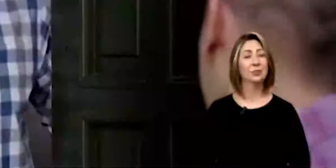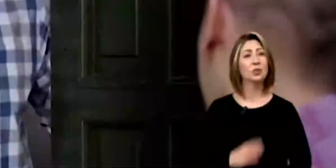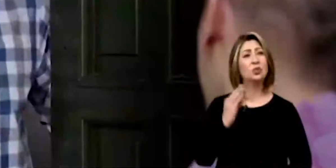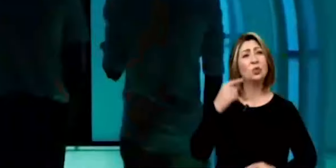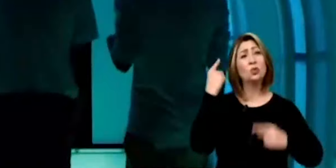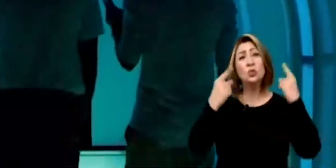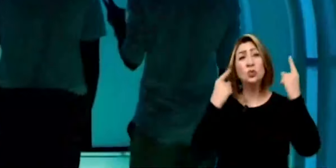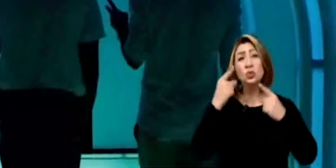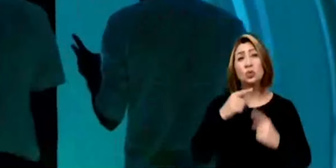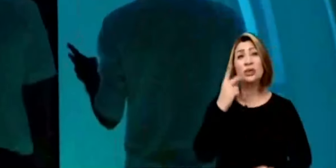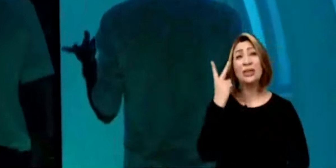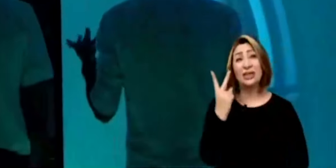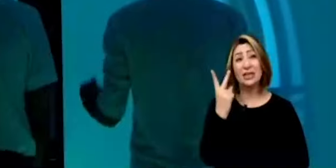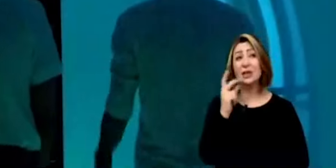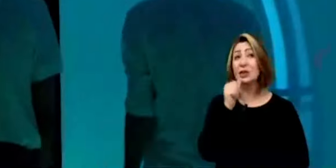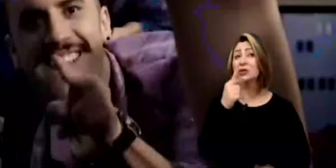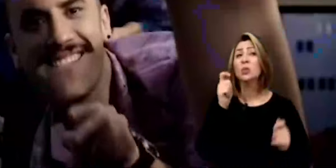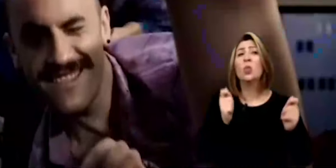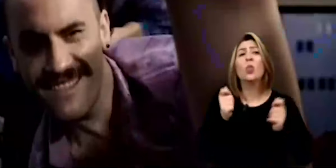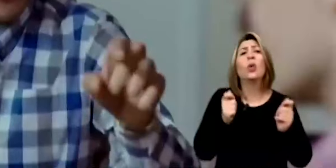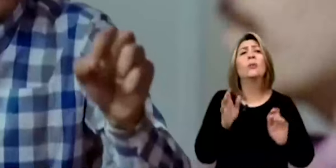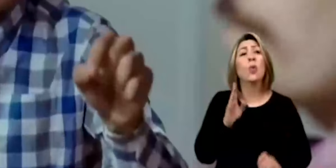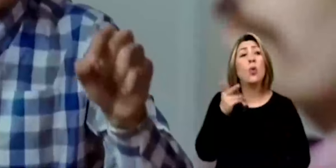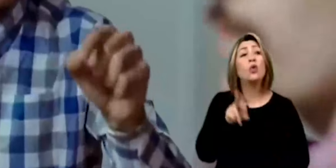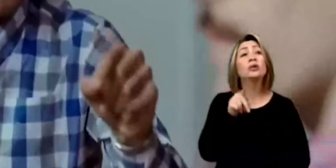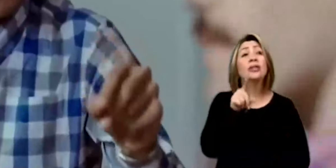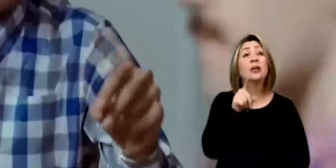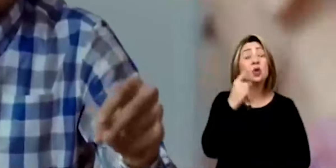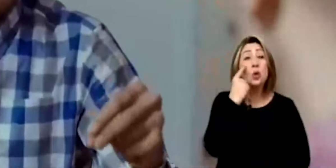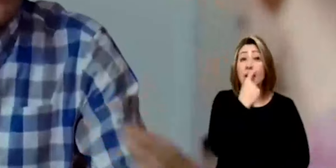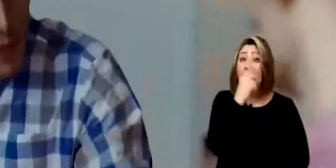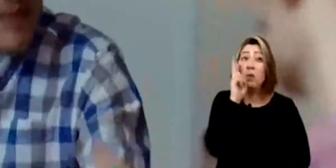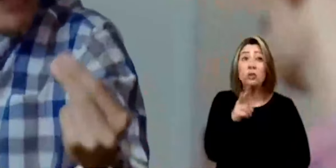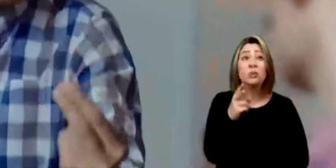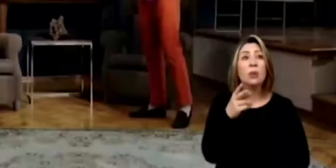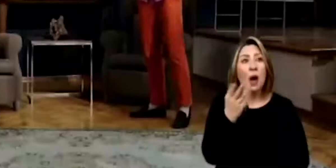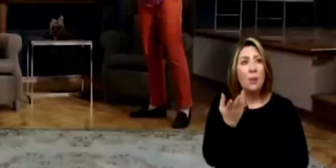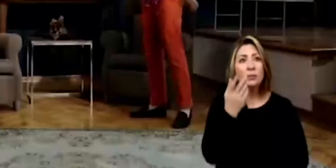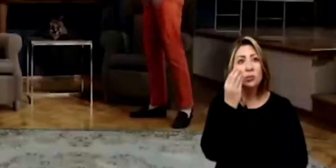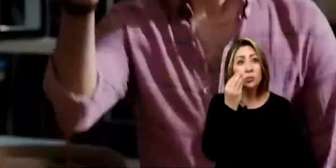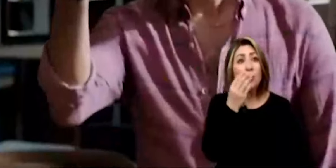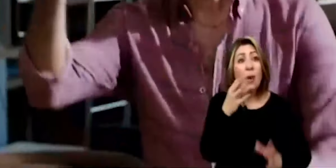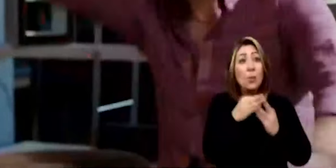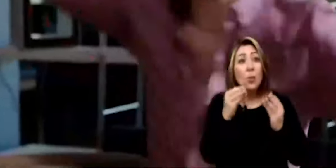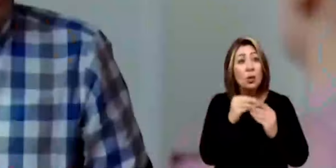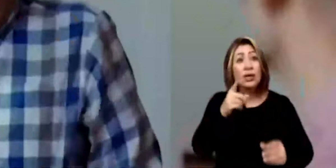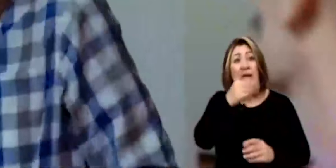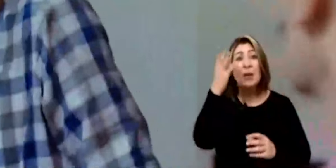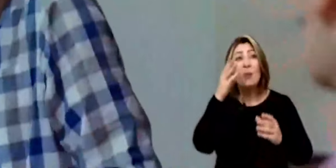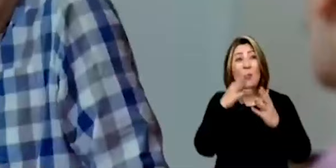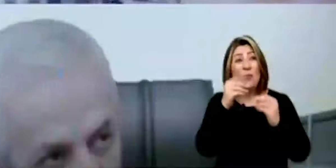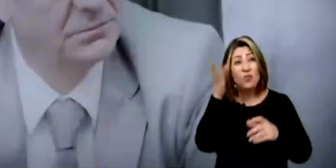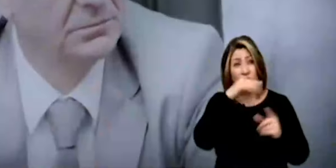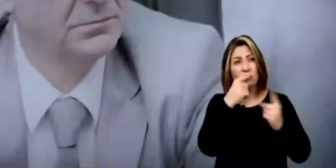Çok düşünüyorsun. İki, hiç uygulamıyorsun. Öldün sen. Öldün, gözlerimle gördüm ben. Pamuğu ben tıkadım. Bu pamuk mevzunu seninle